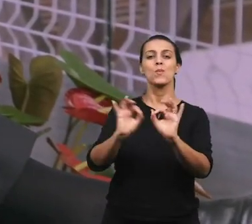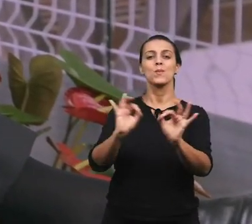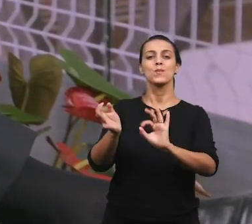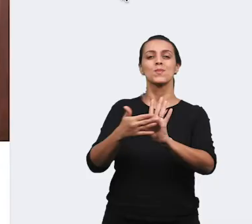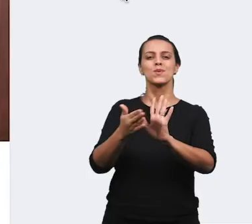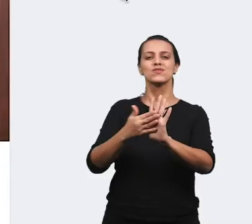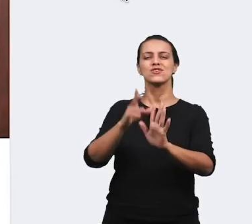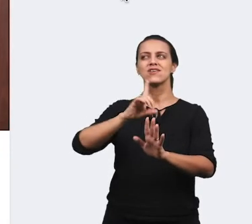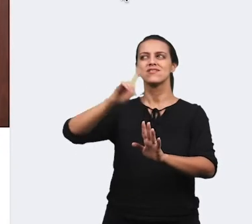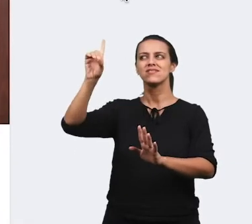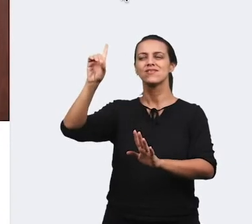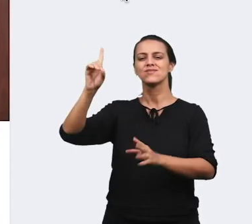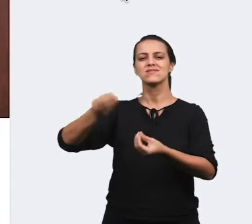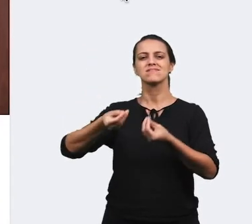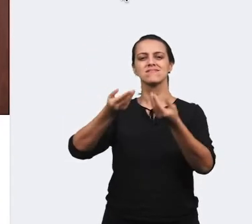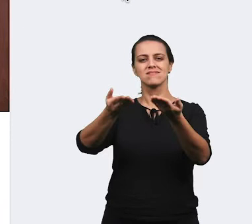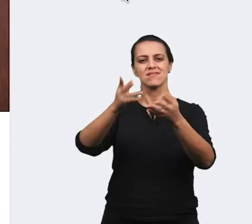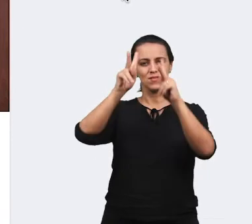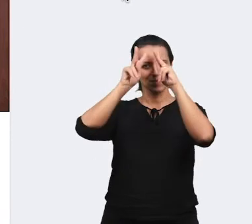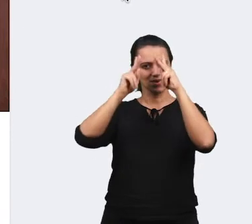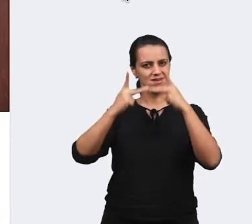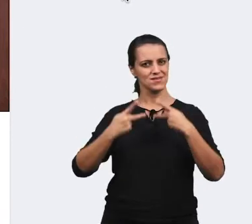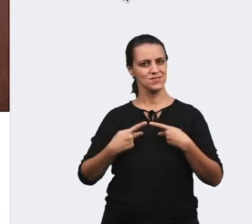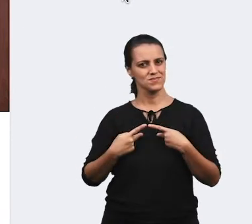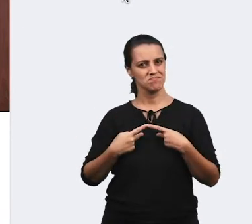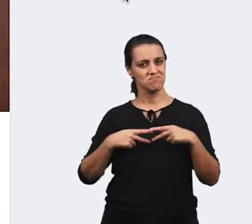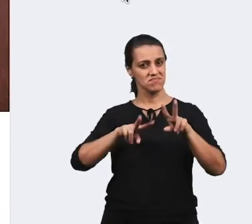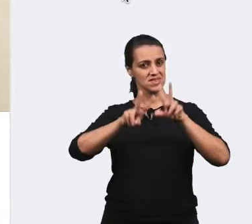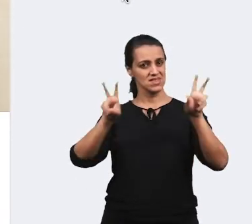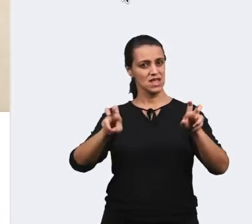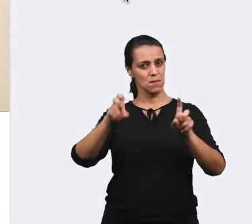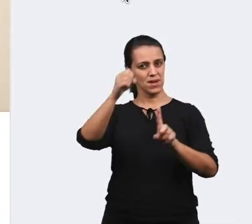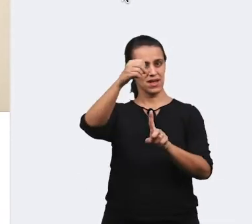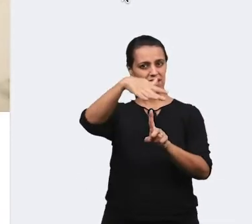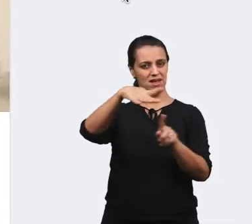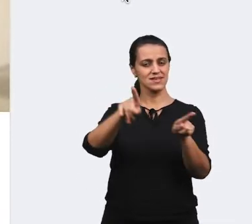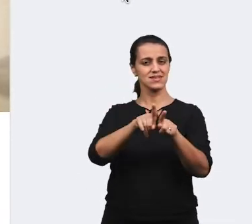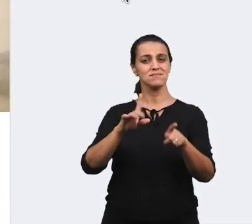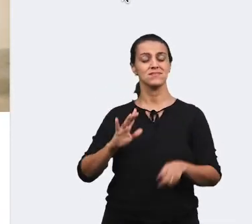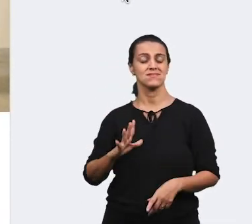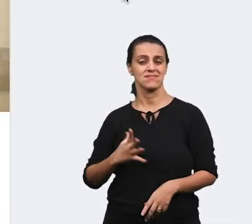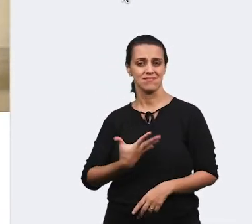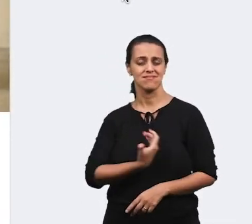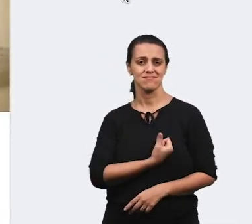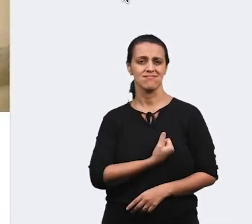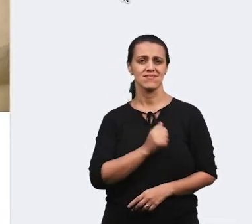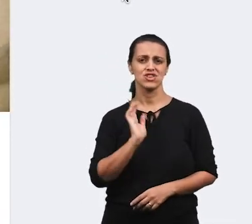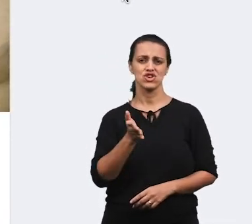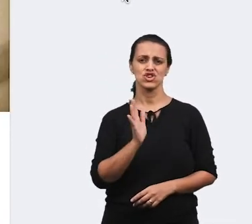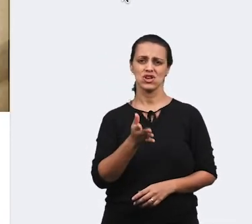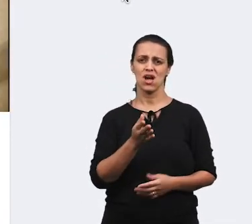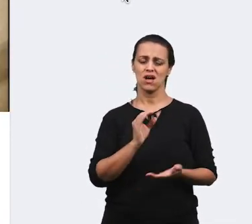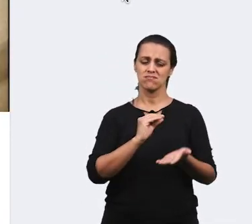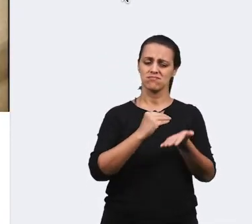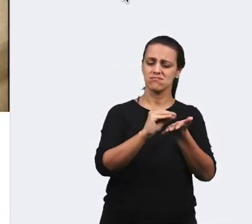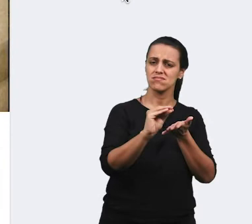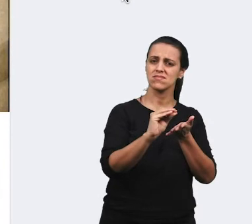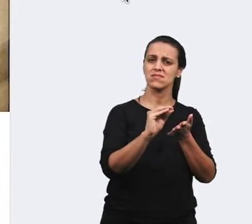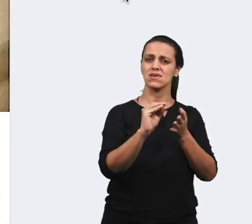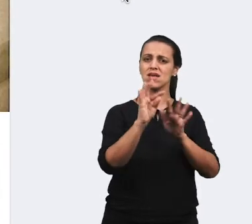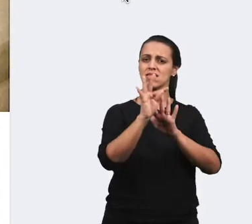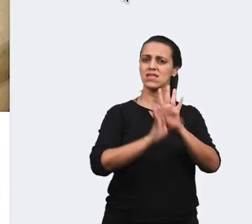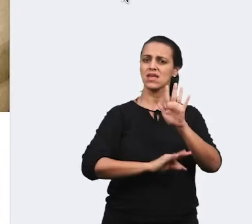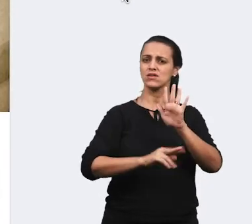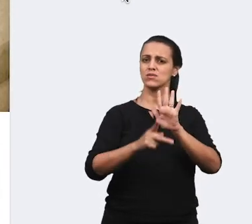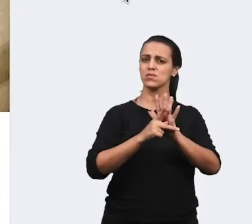краткие занятия в течение 5-6 минут, которые открывают нам проект Божий для жизни человека.